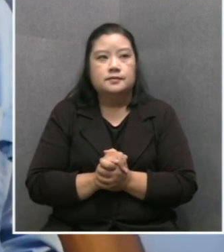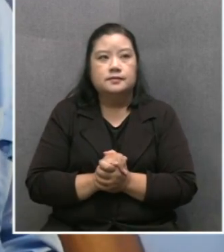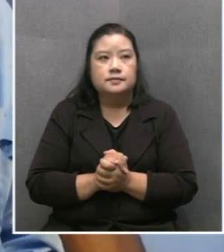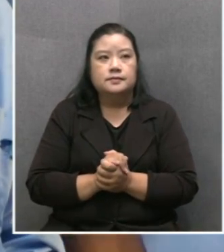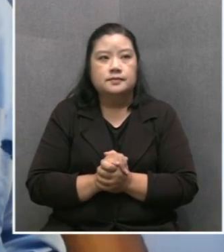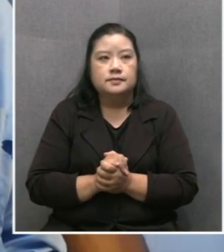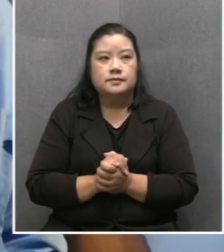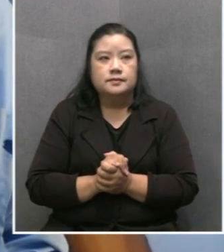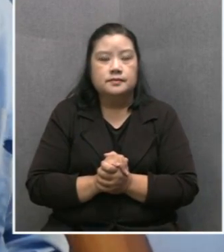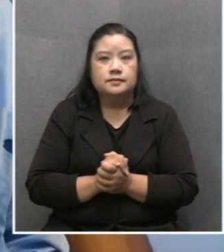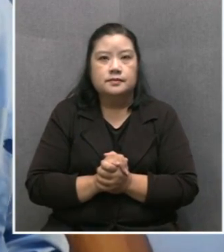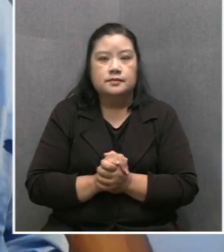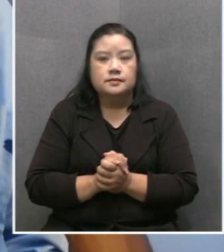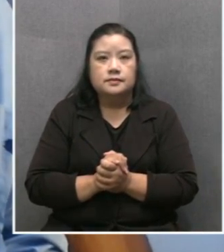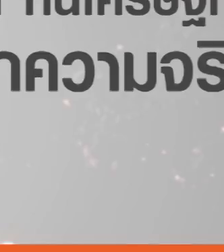ทีวีเพราะว่า